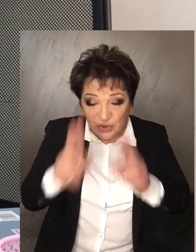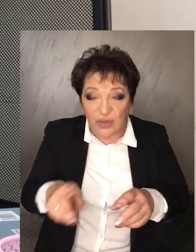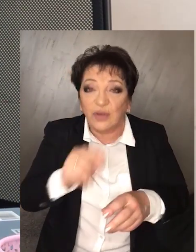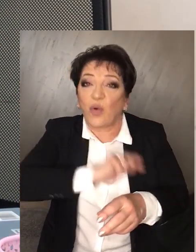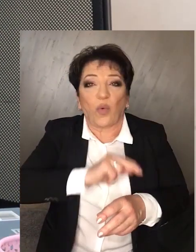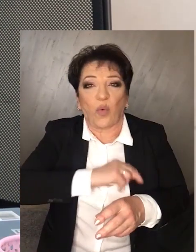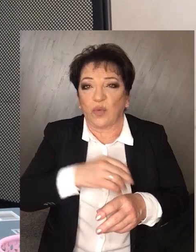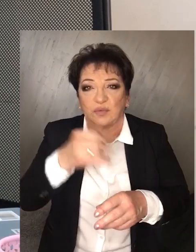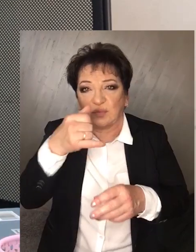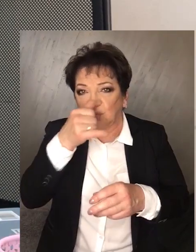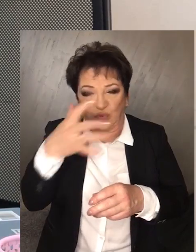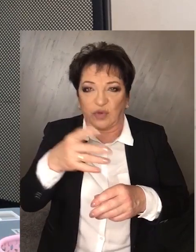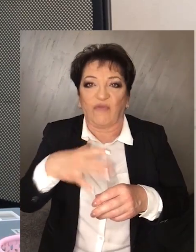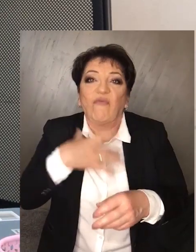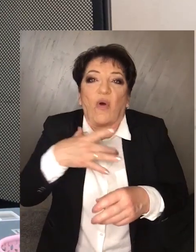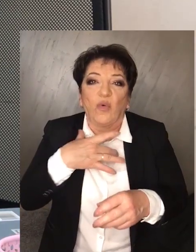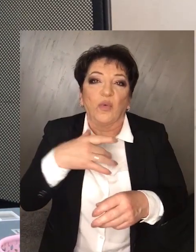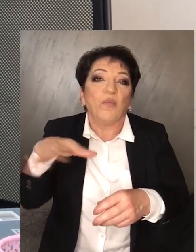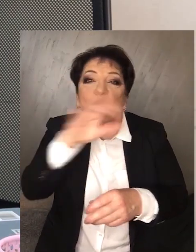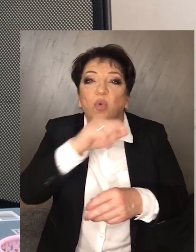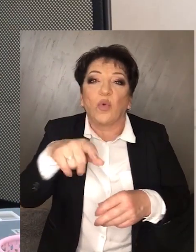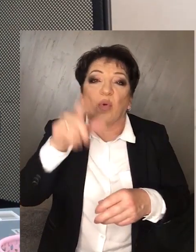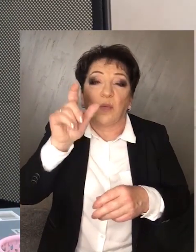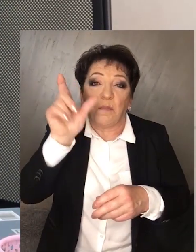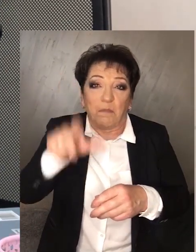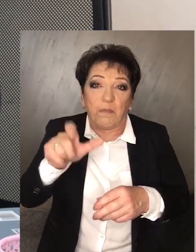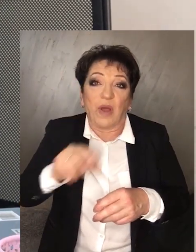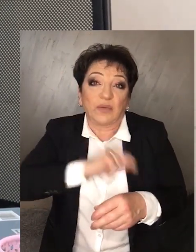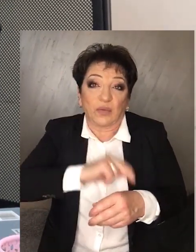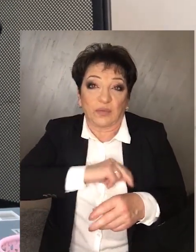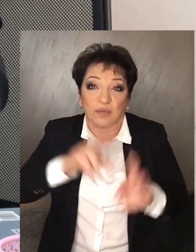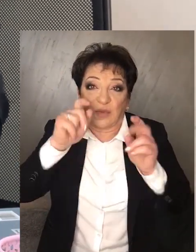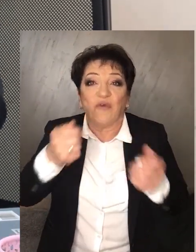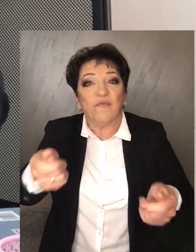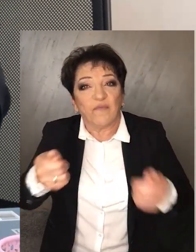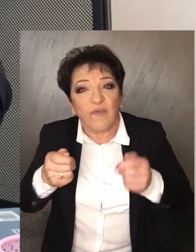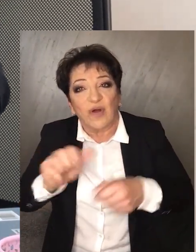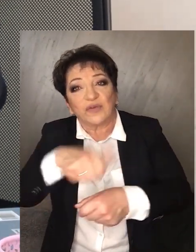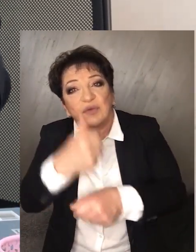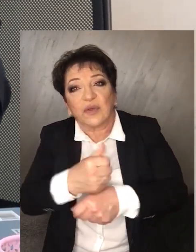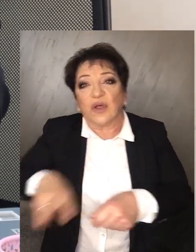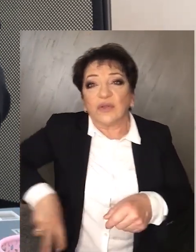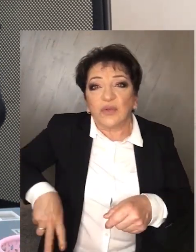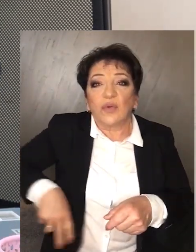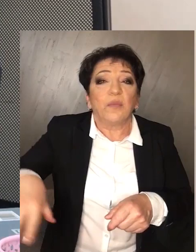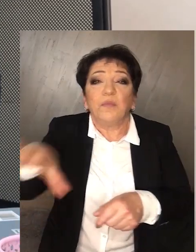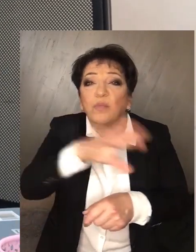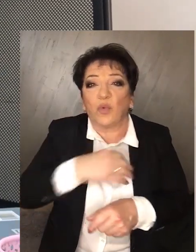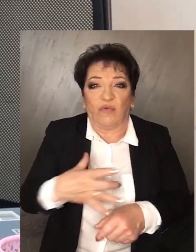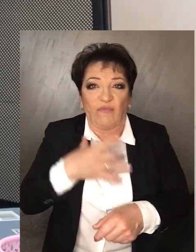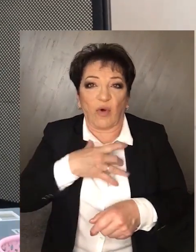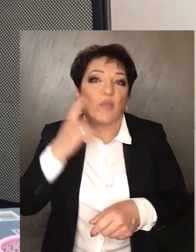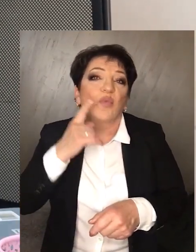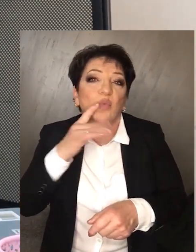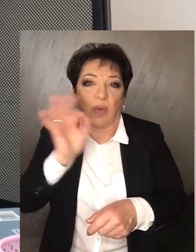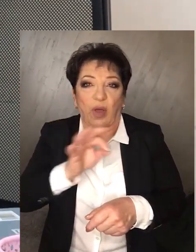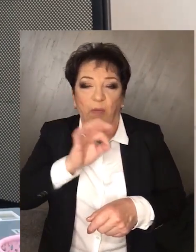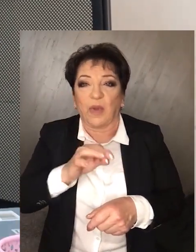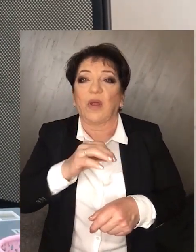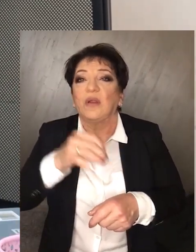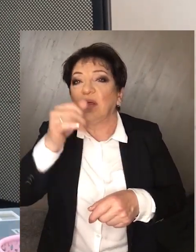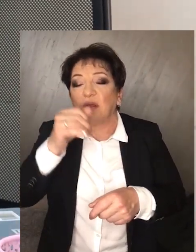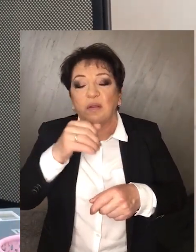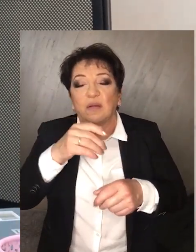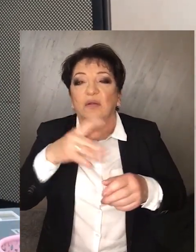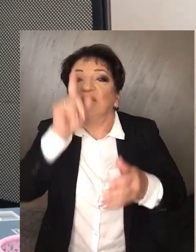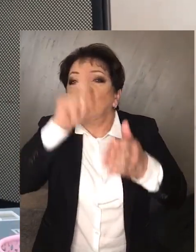ինքը գործատու է, այստեղ ինքը հավասարության մեջ պիտի մտնի, ինքը պիտի փոխանցի, այս